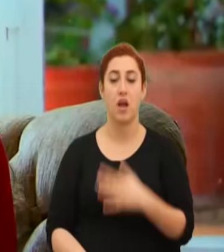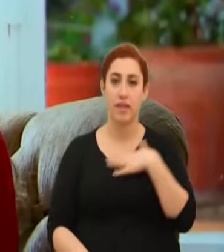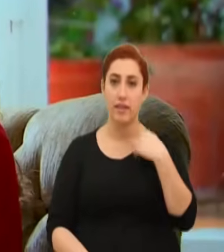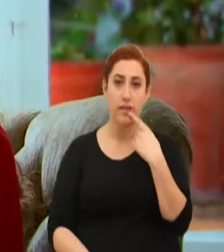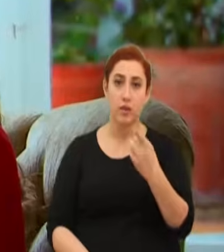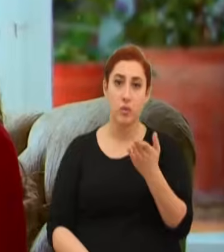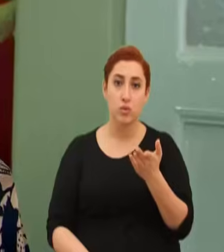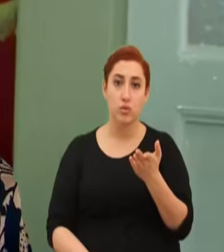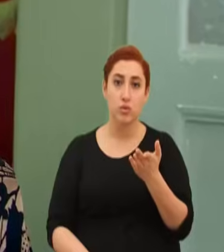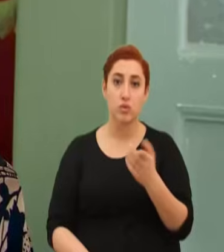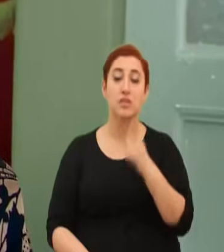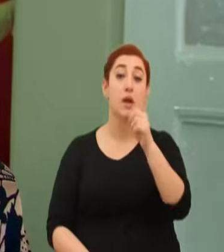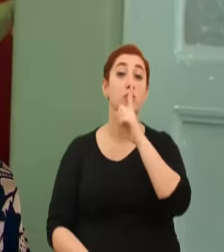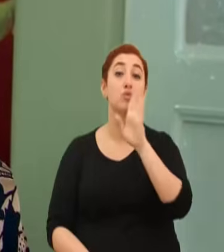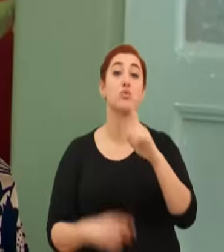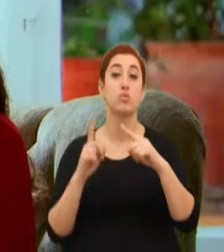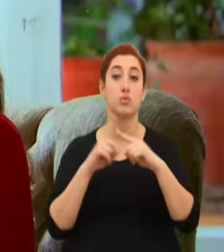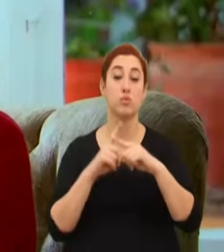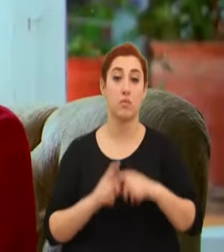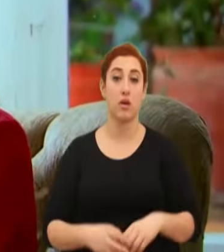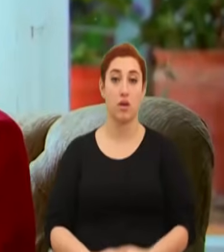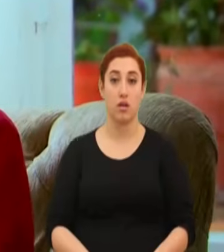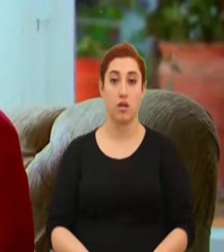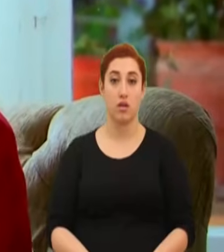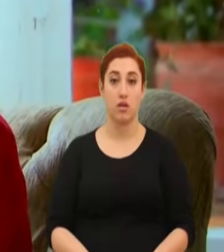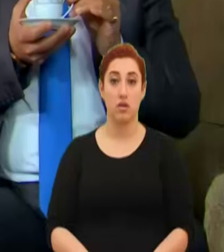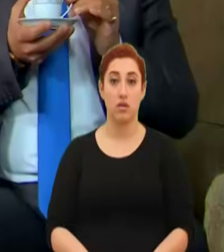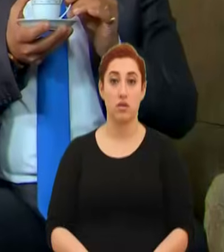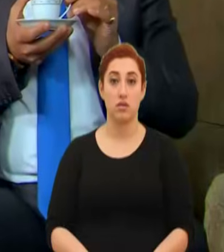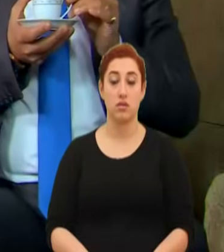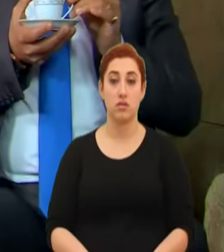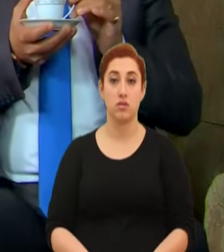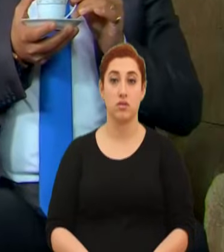Anne ne diyorsun sen? Sen sus Tuğba.